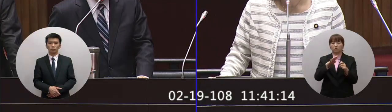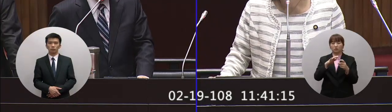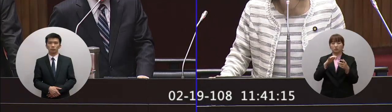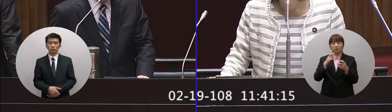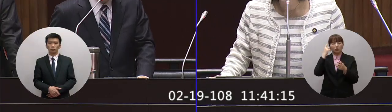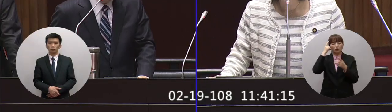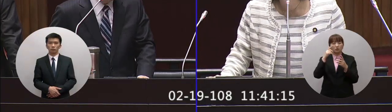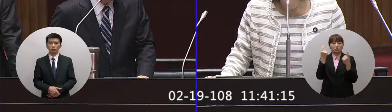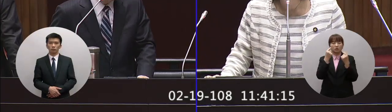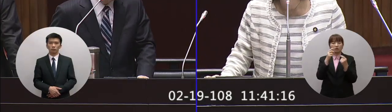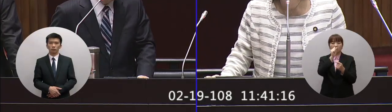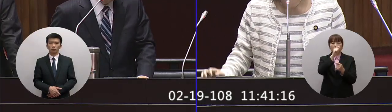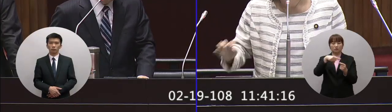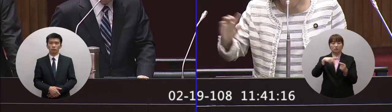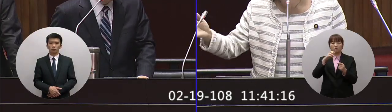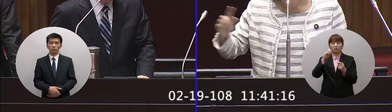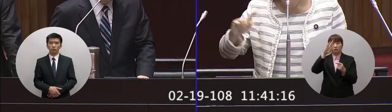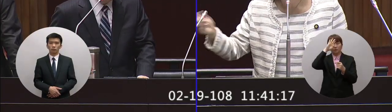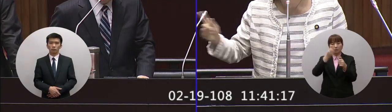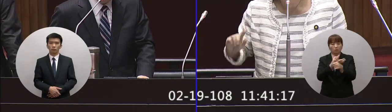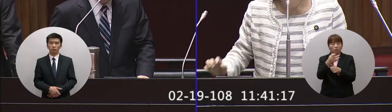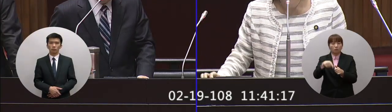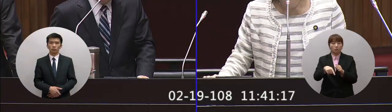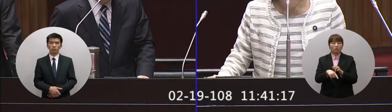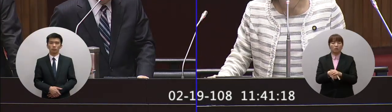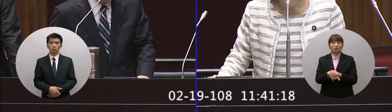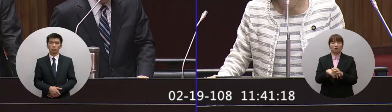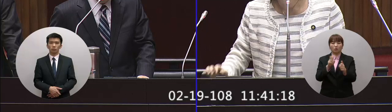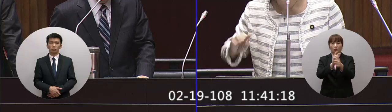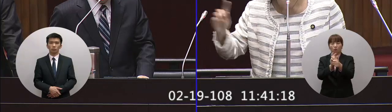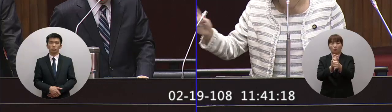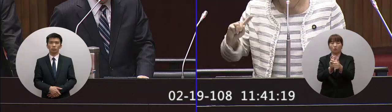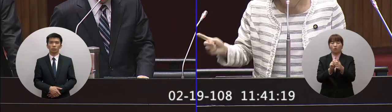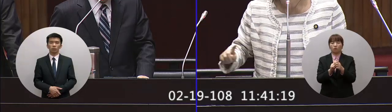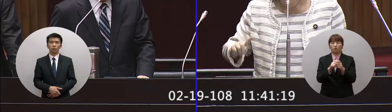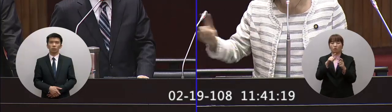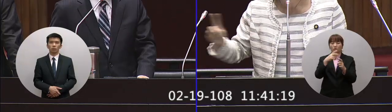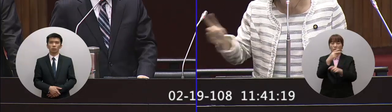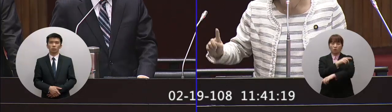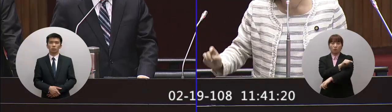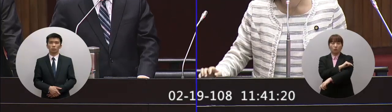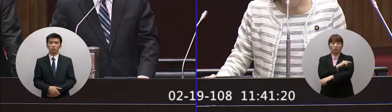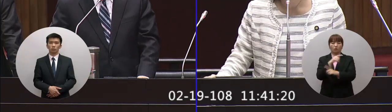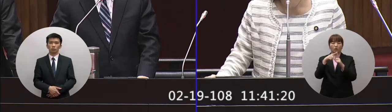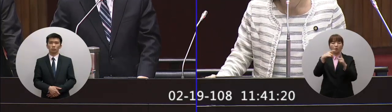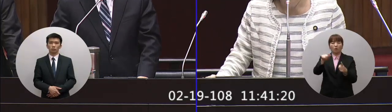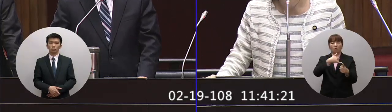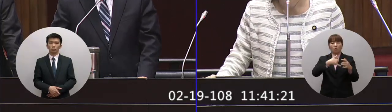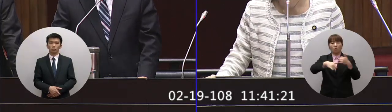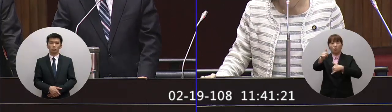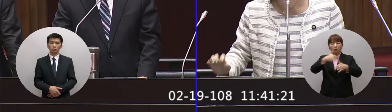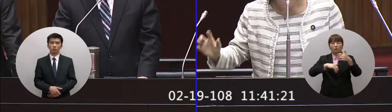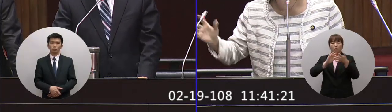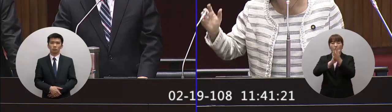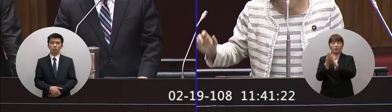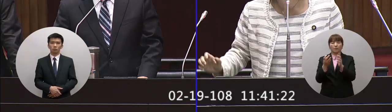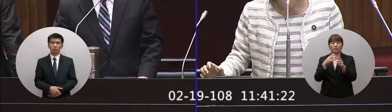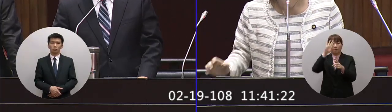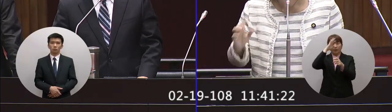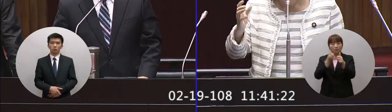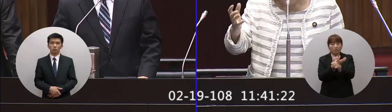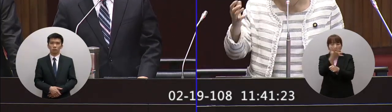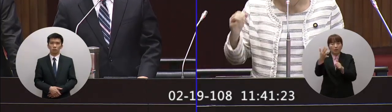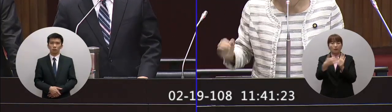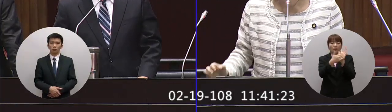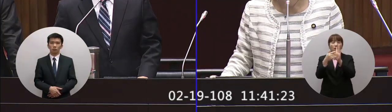控、哦、SARS 期间大家都知道、哦、我们因为照顾的这个看护流动产生的这个 SARS 的一个防疫的漏